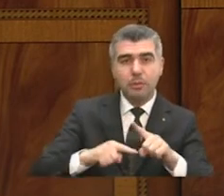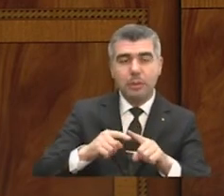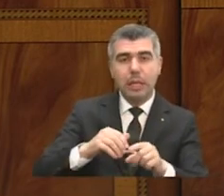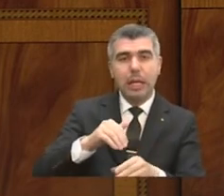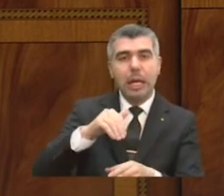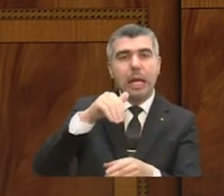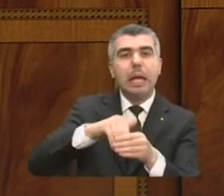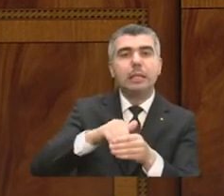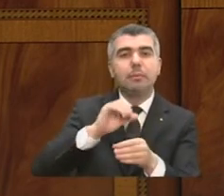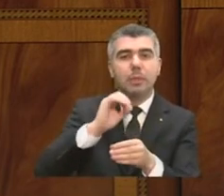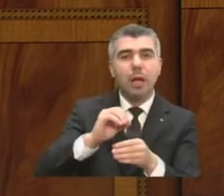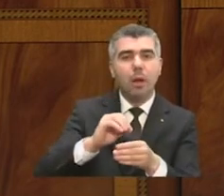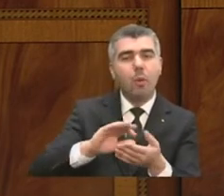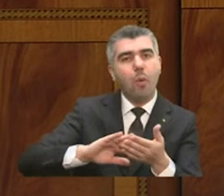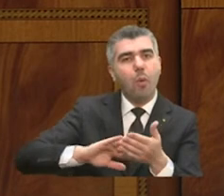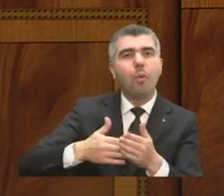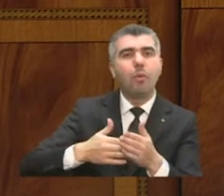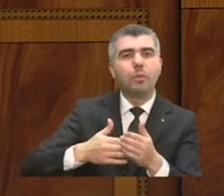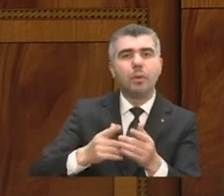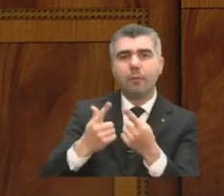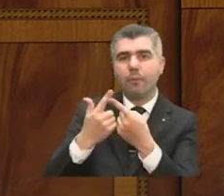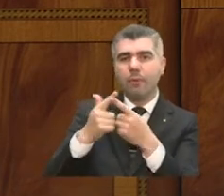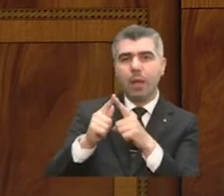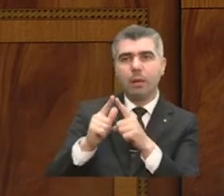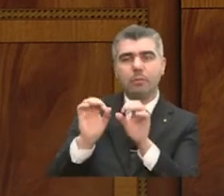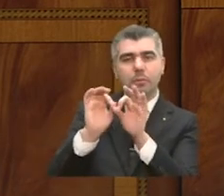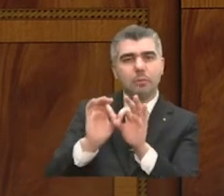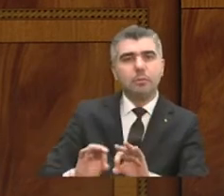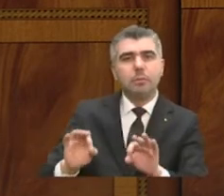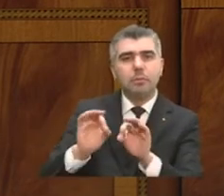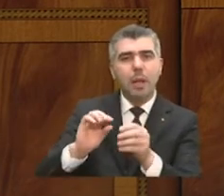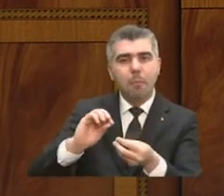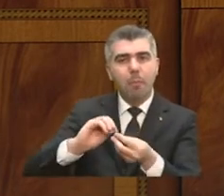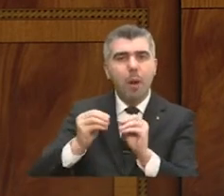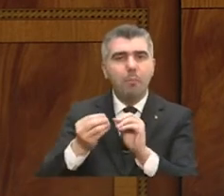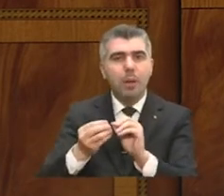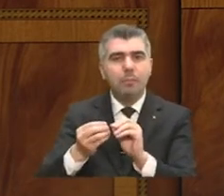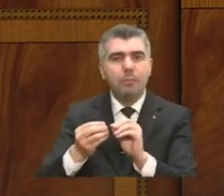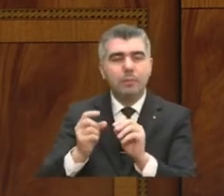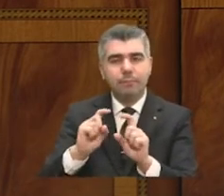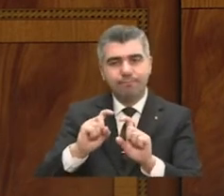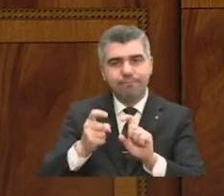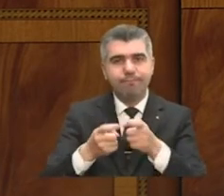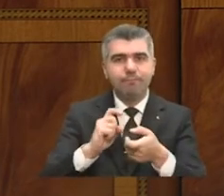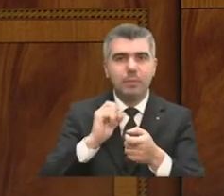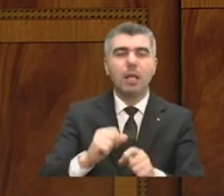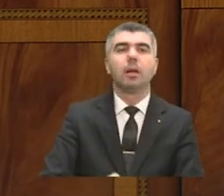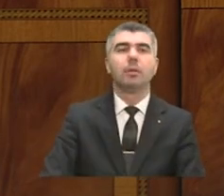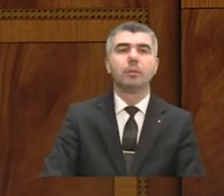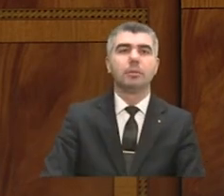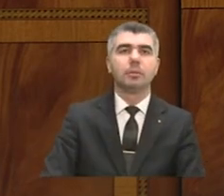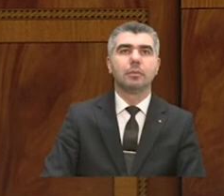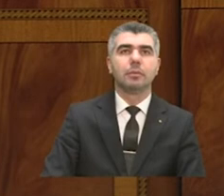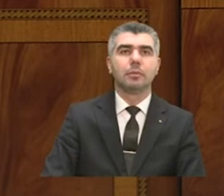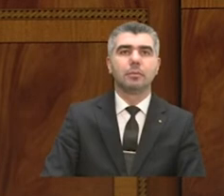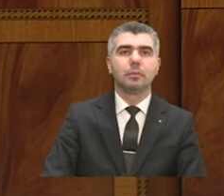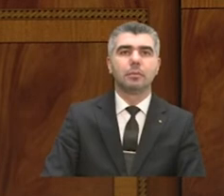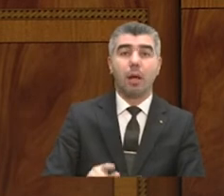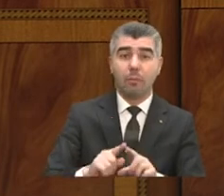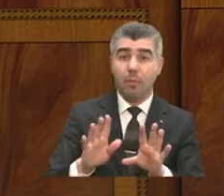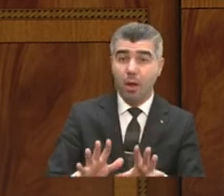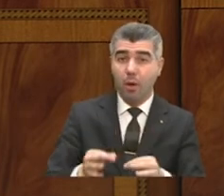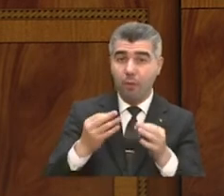une position qui témoigne de notre refus de toute manœuvre et